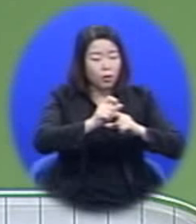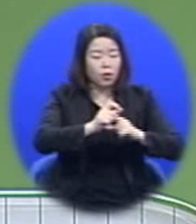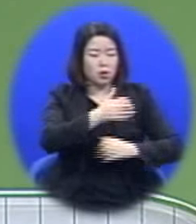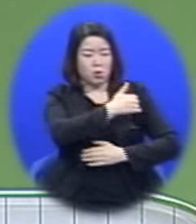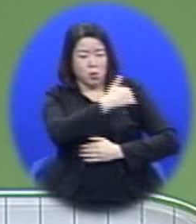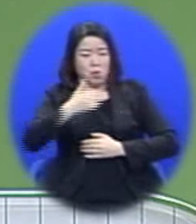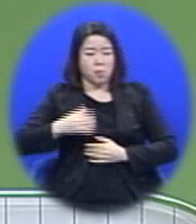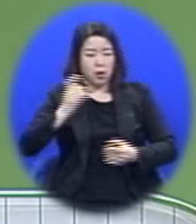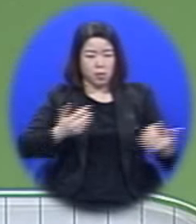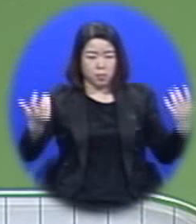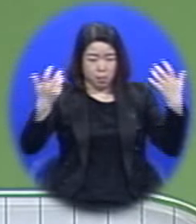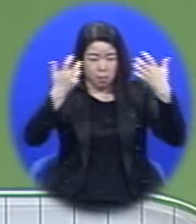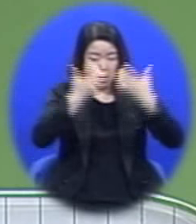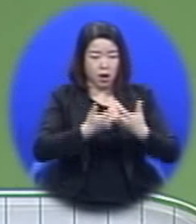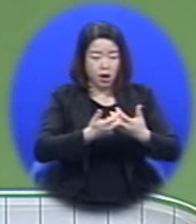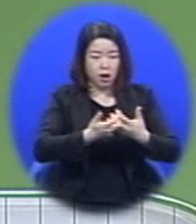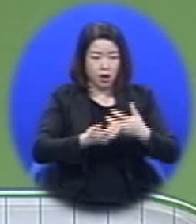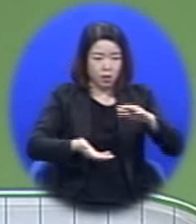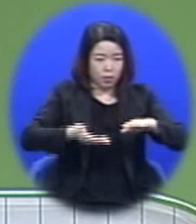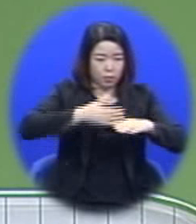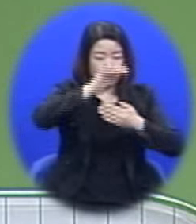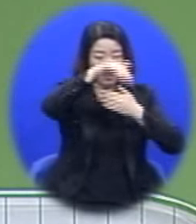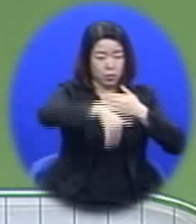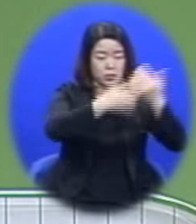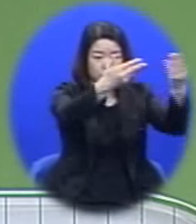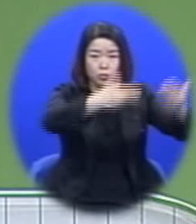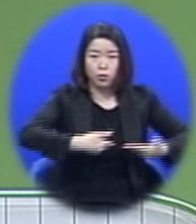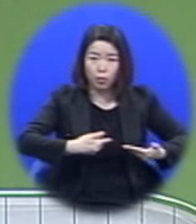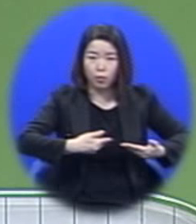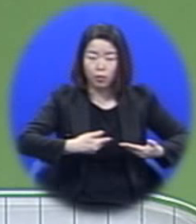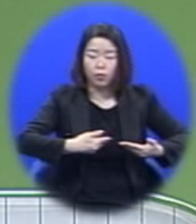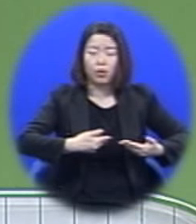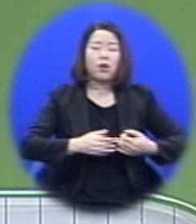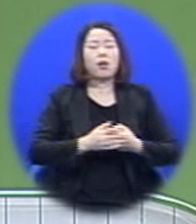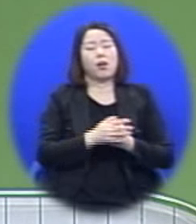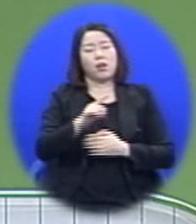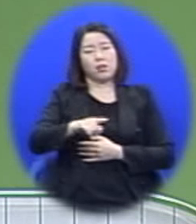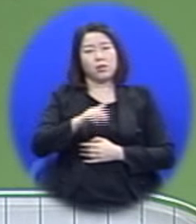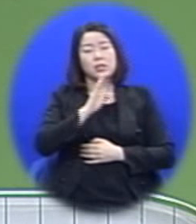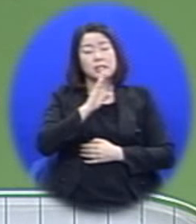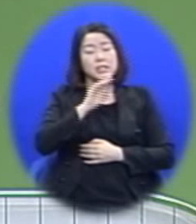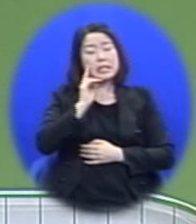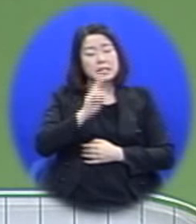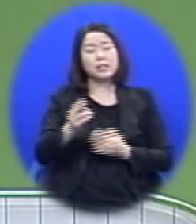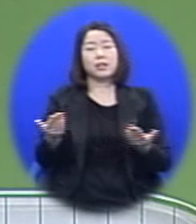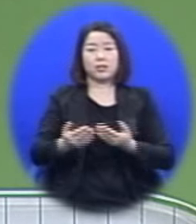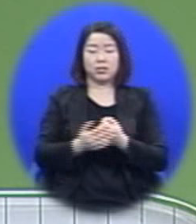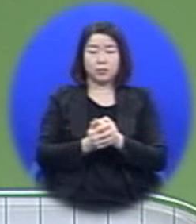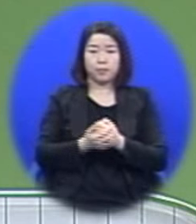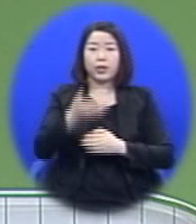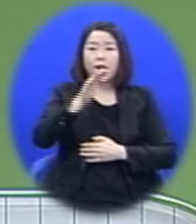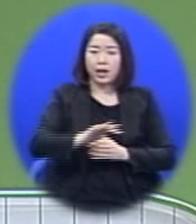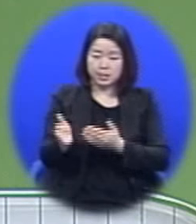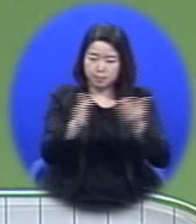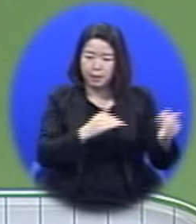넘치도록 내게 갚아주니 이건 진짜 끔찍한 일이죠. 근데 내가 누구를